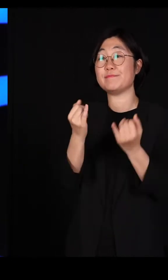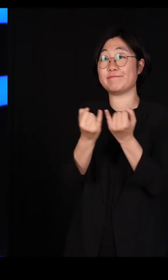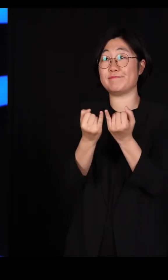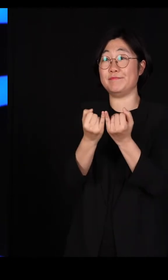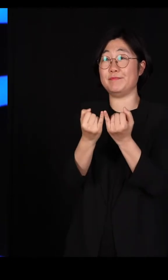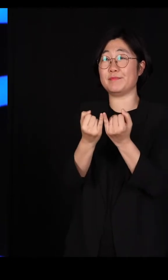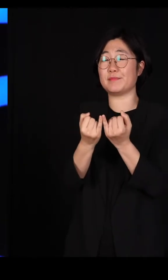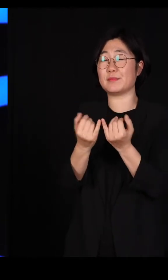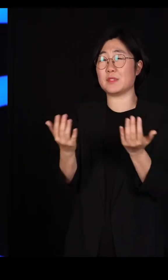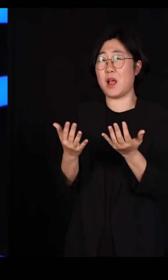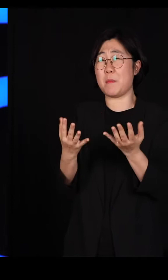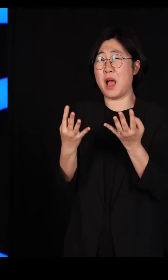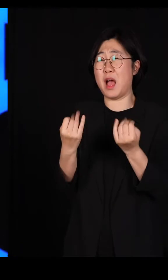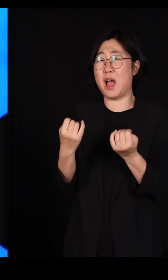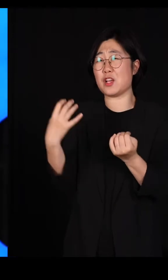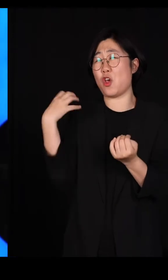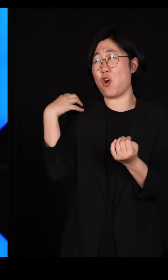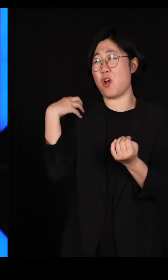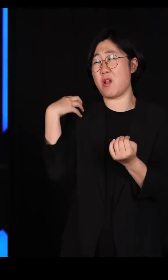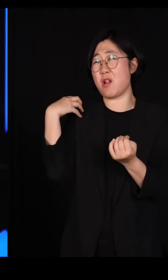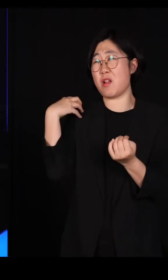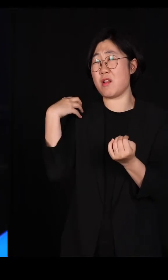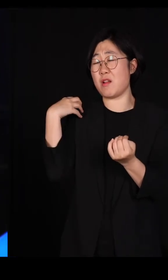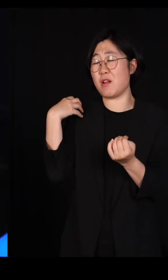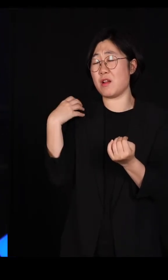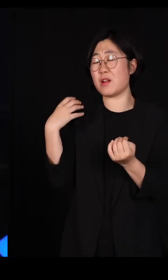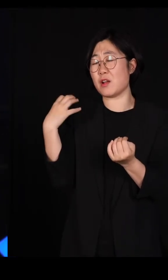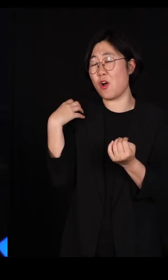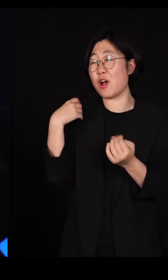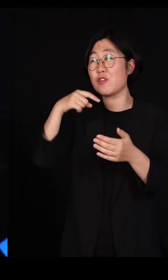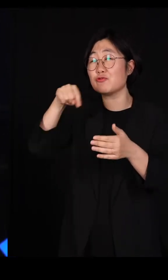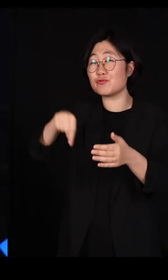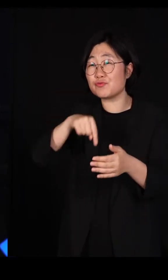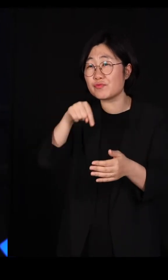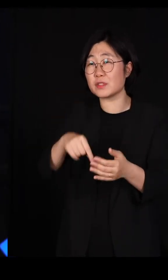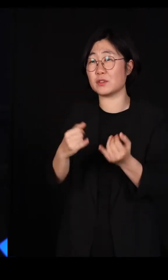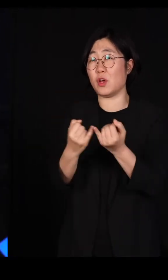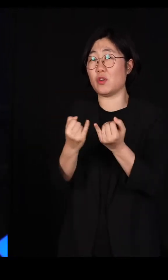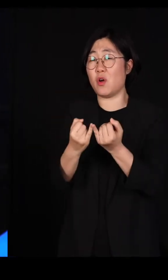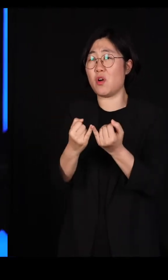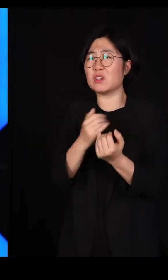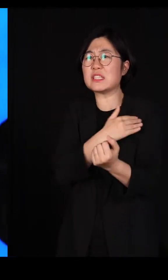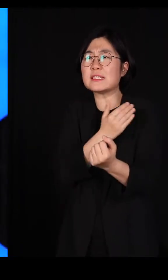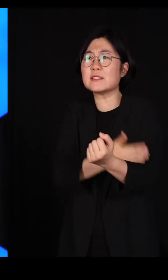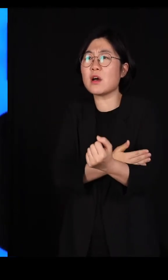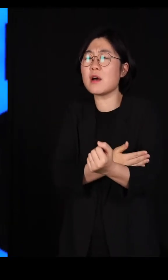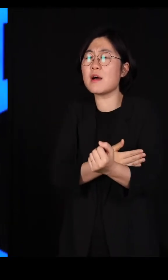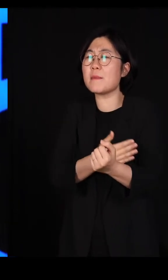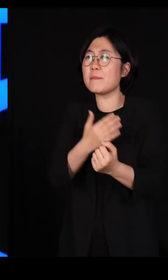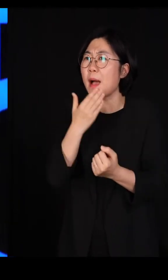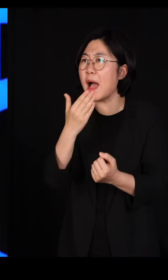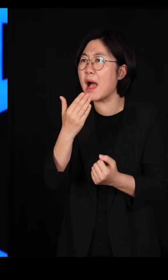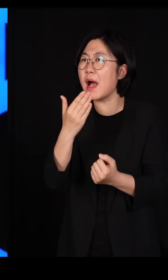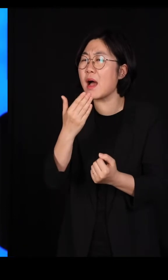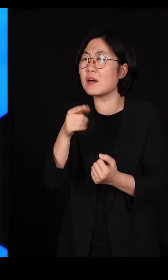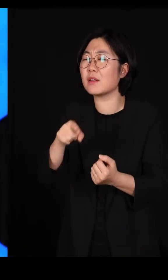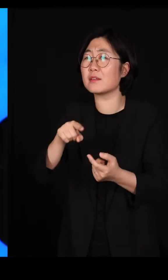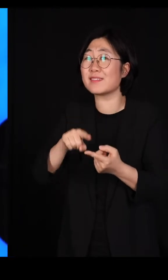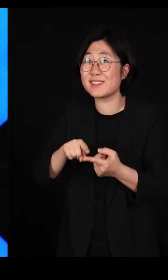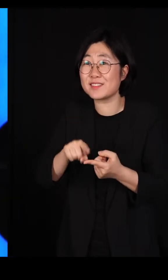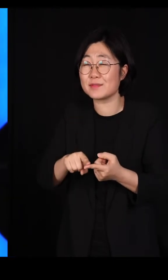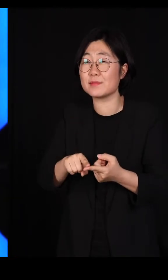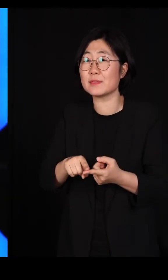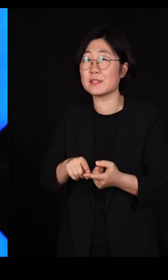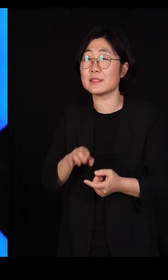여성이 하는 많은 일 중에서 여성이 하는 많은 역할 중에서 여성이 또 할 수 있는 여성의 능력을 발휘할 수